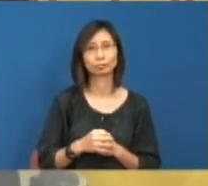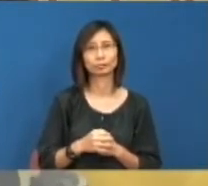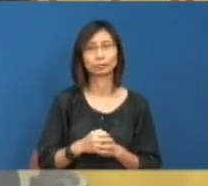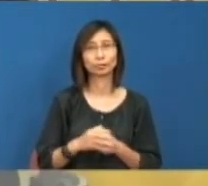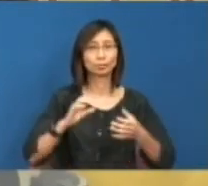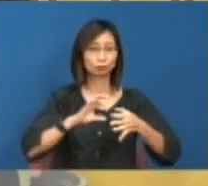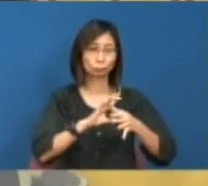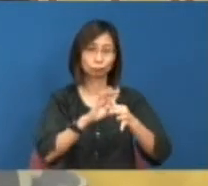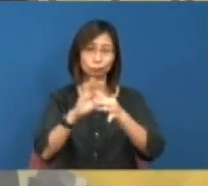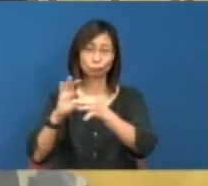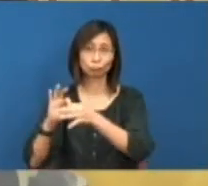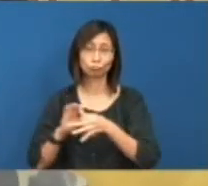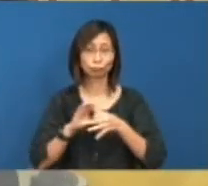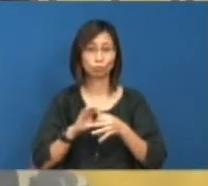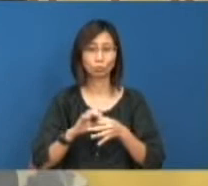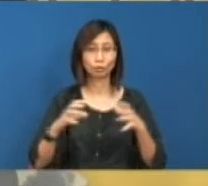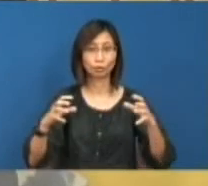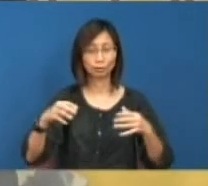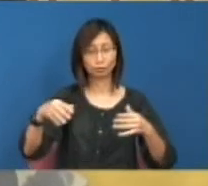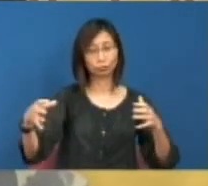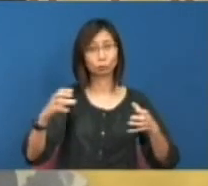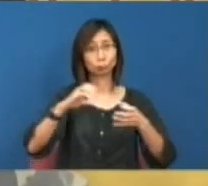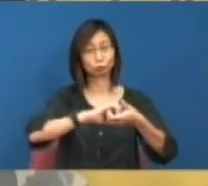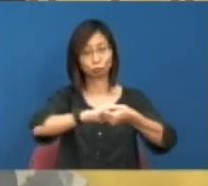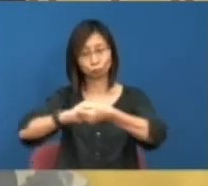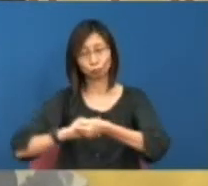聯絡壯大的組織，變成一股